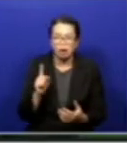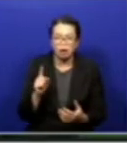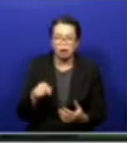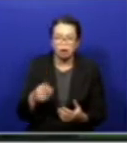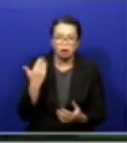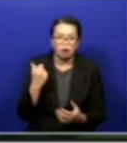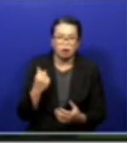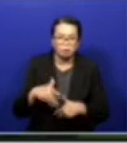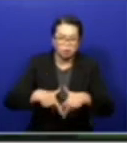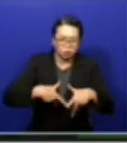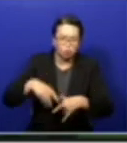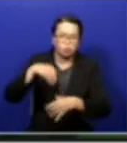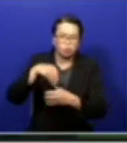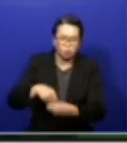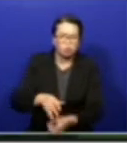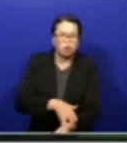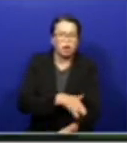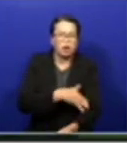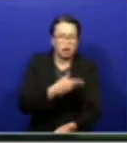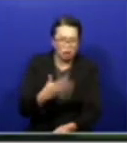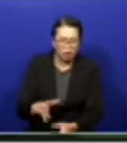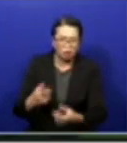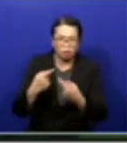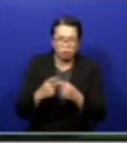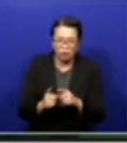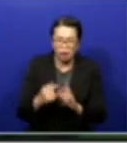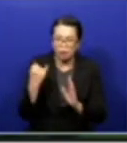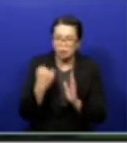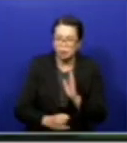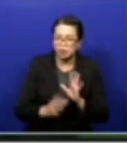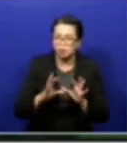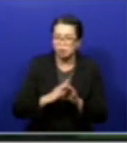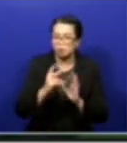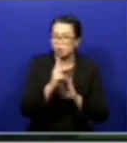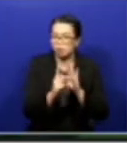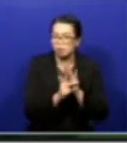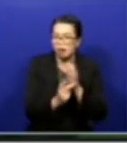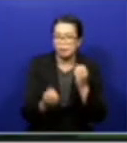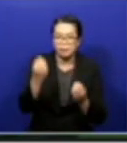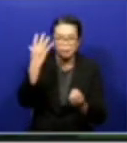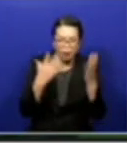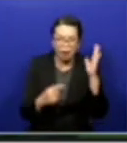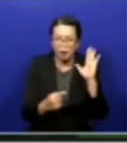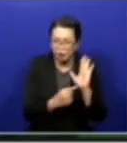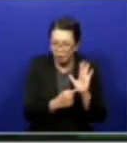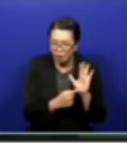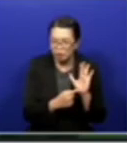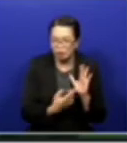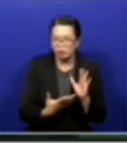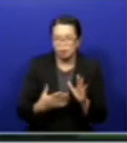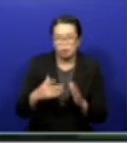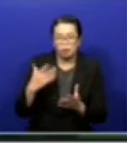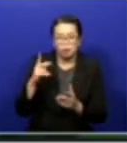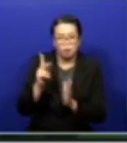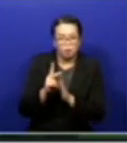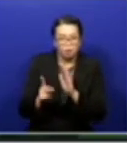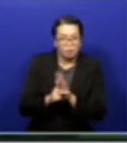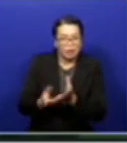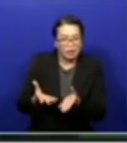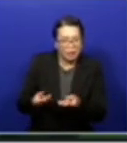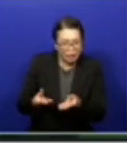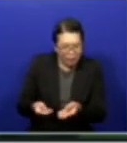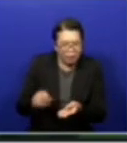ายเสร็จแล้วมันมีเรื่องกฎหมายของป่าไม้มีเรื่องกฎหมายสรรพากรมีเรื่องกฎหม